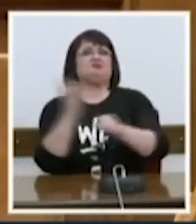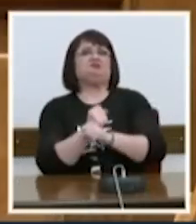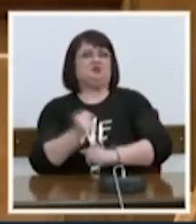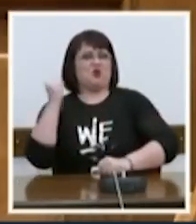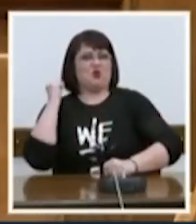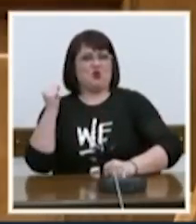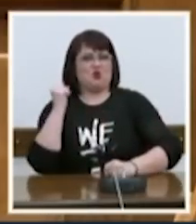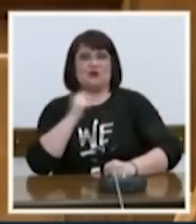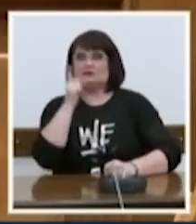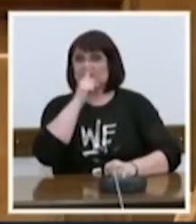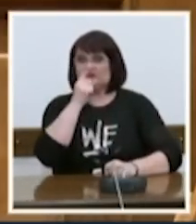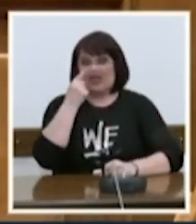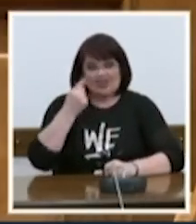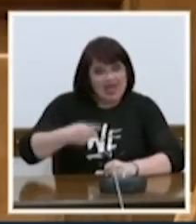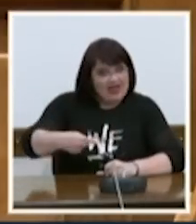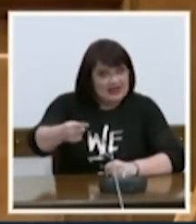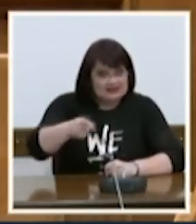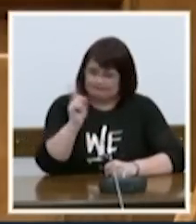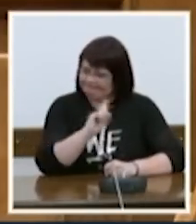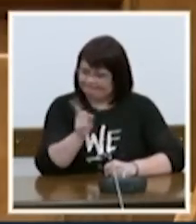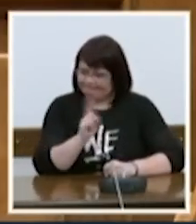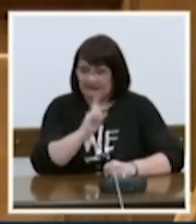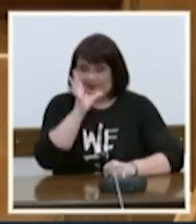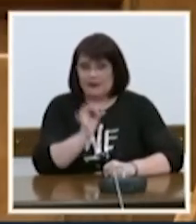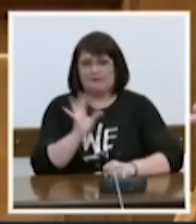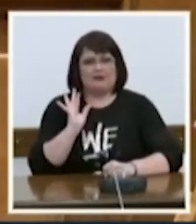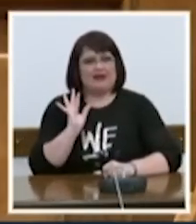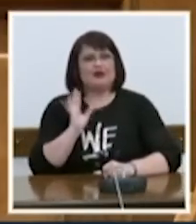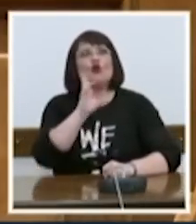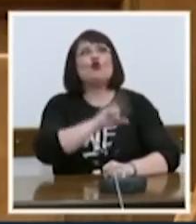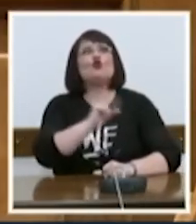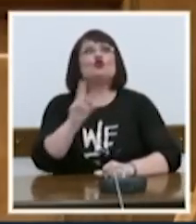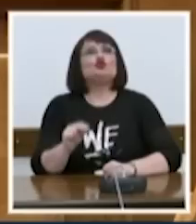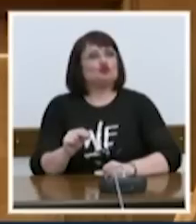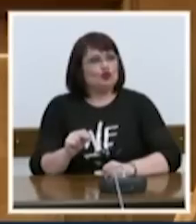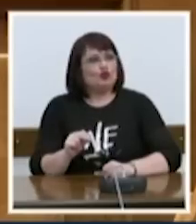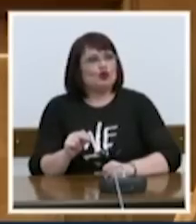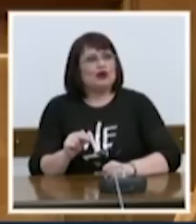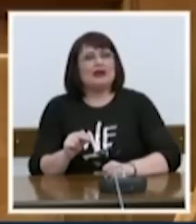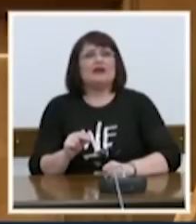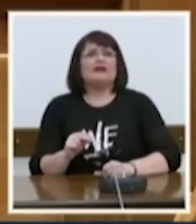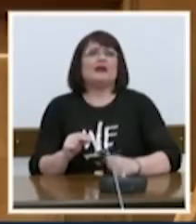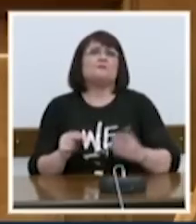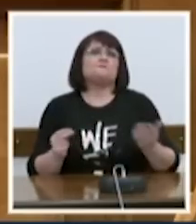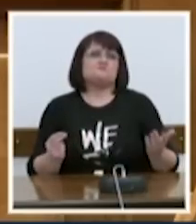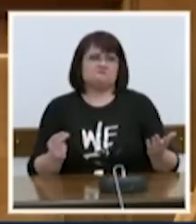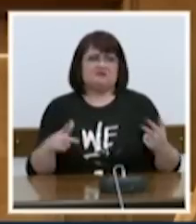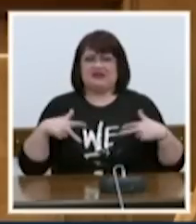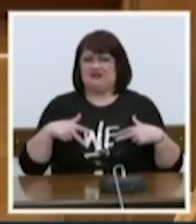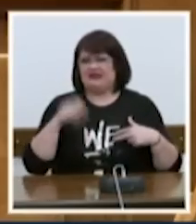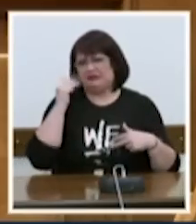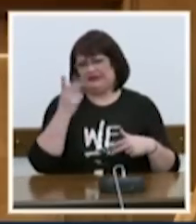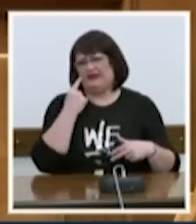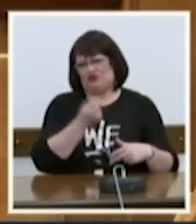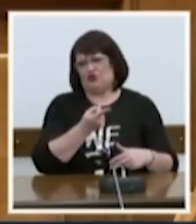θα διαψευστεί πανηγυρικά. Το ίδιο και εσείς στην κυβέρνηση, βέβαια, αν το πιστεύετε, που δεν το νομίζουμε, γιατί